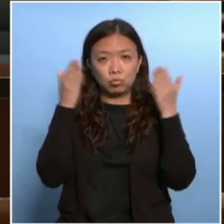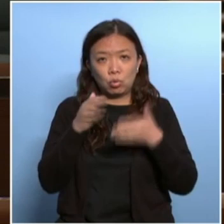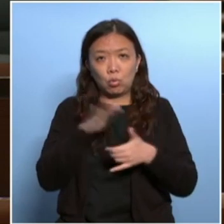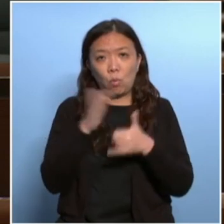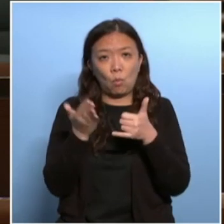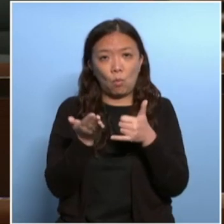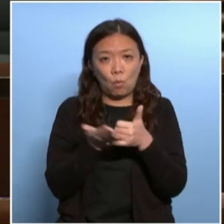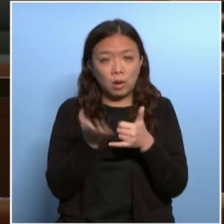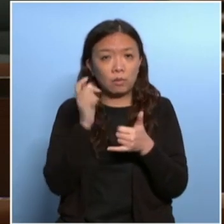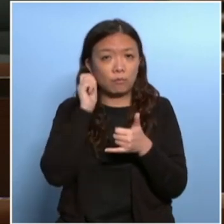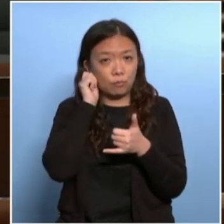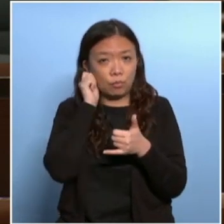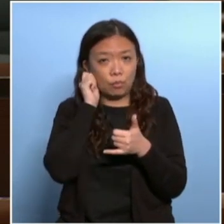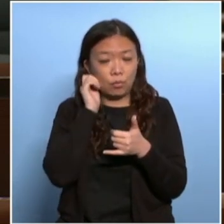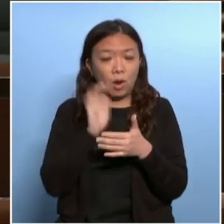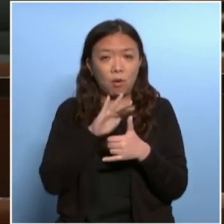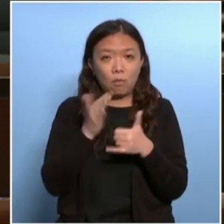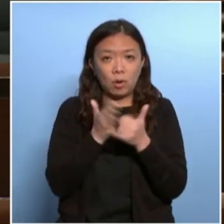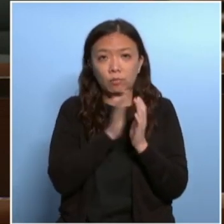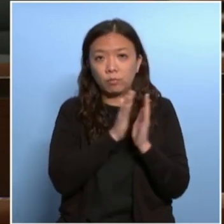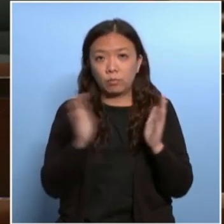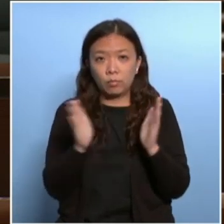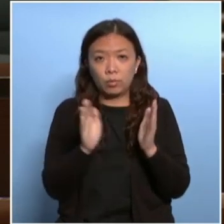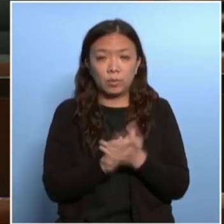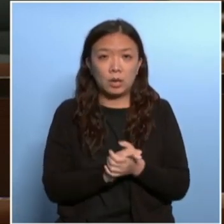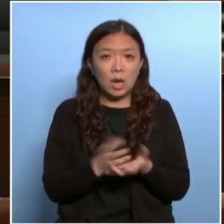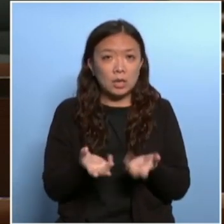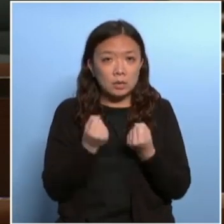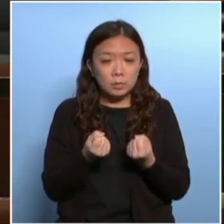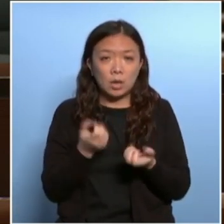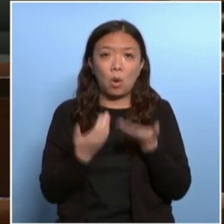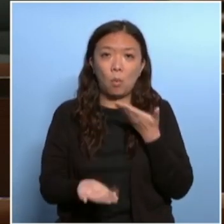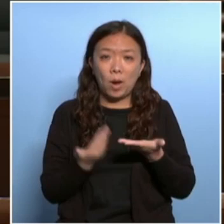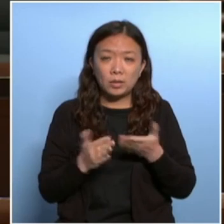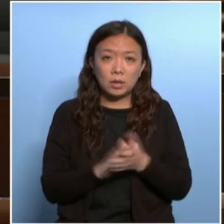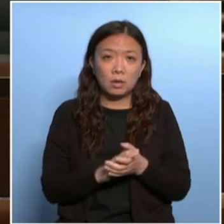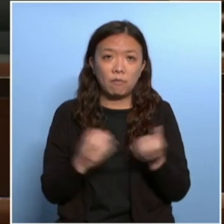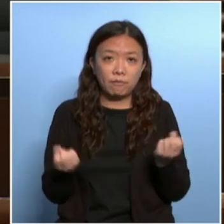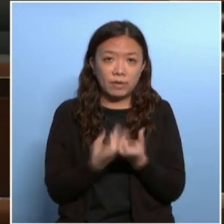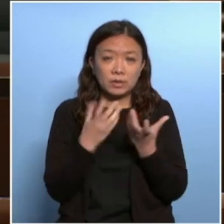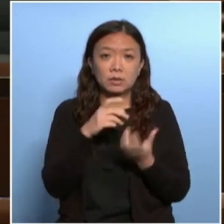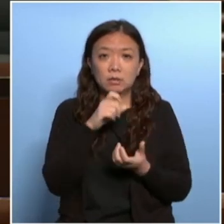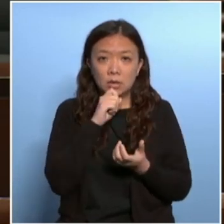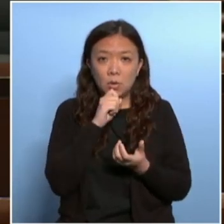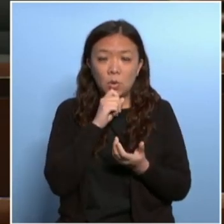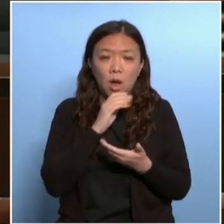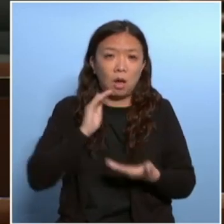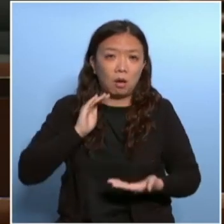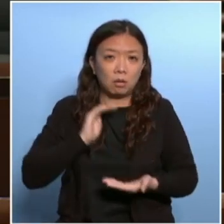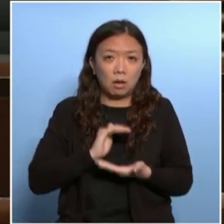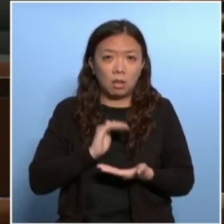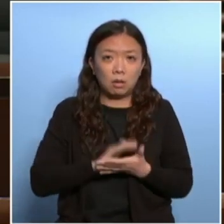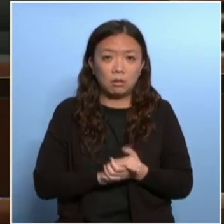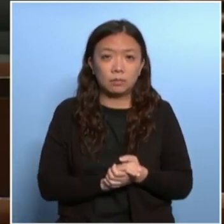在個懷孕期會接受或者有可能出現的一些的壓力呢，我相信